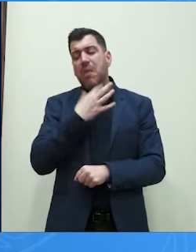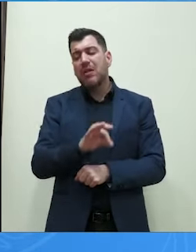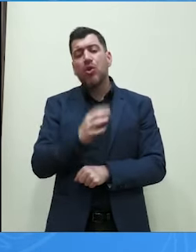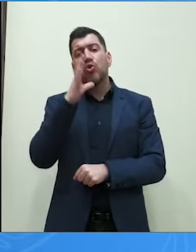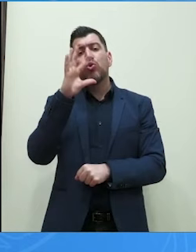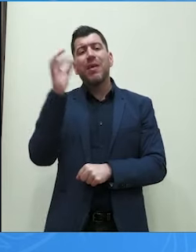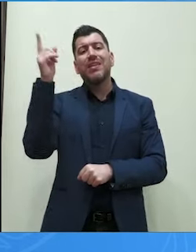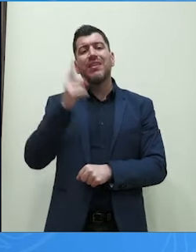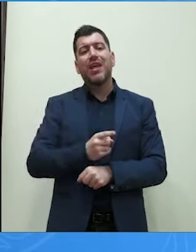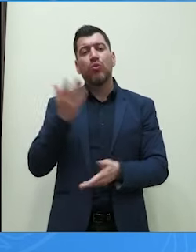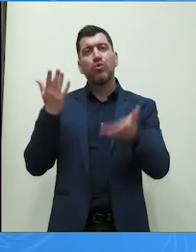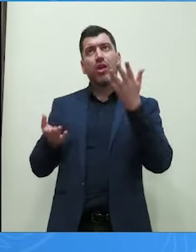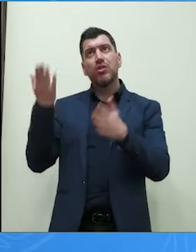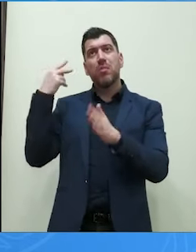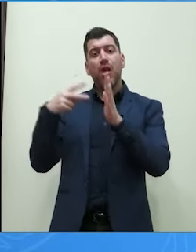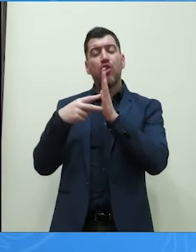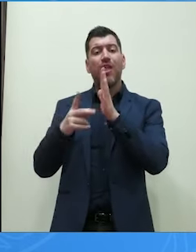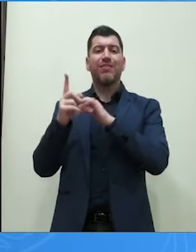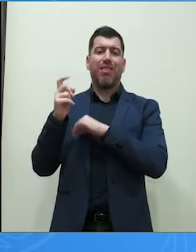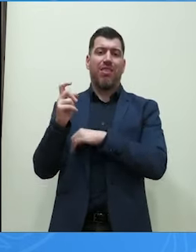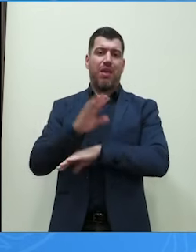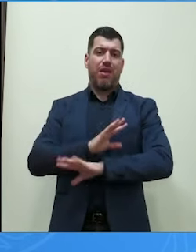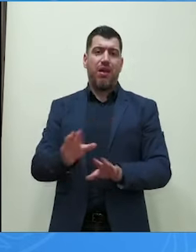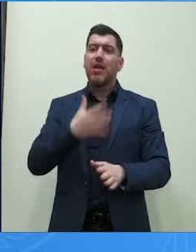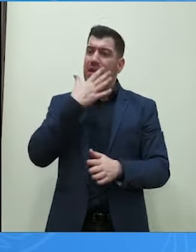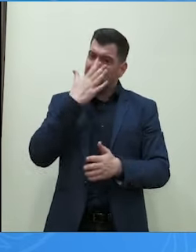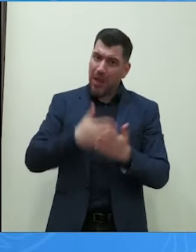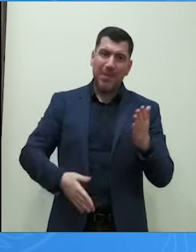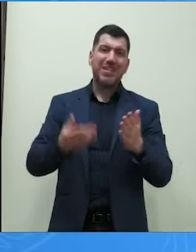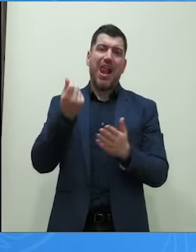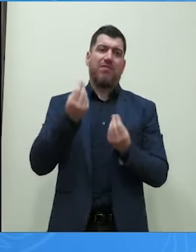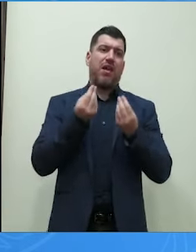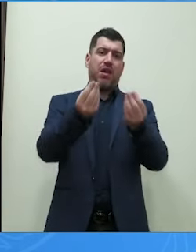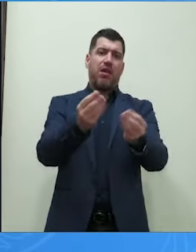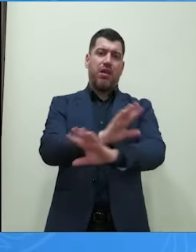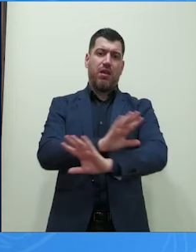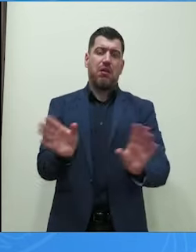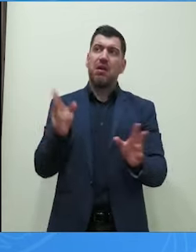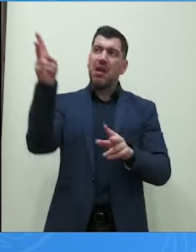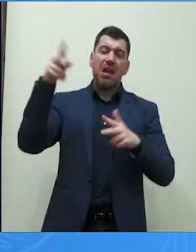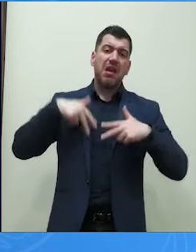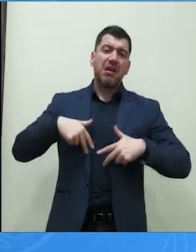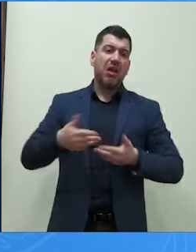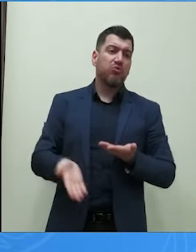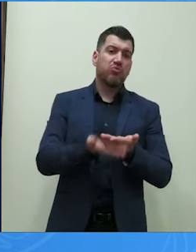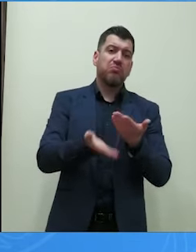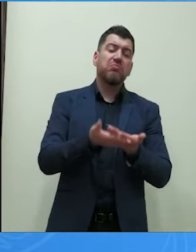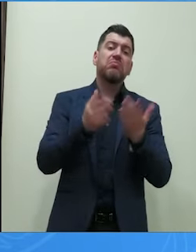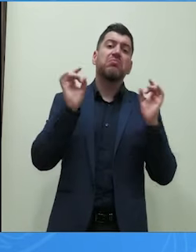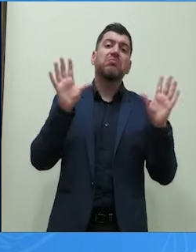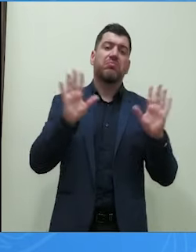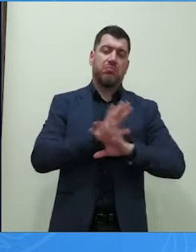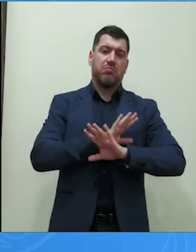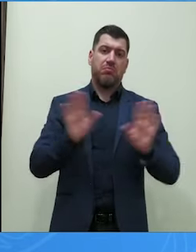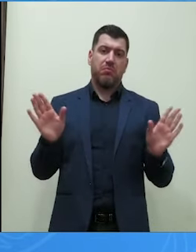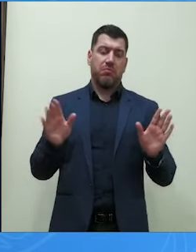2010. Αυτή είναι η κατάσταση. Τα μισά. Σε τι ποσό έρχεται από το κράτος, σχολικές επιτροπές. Ναι,